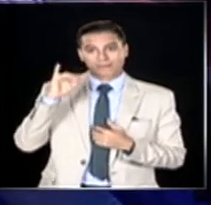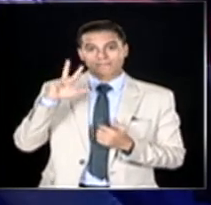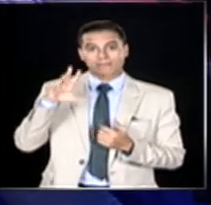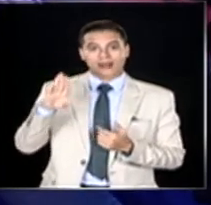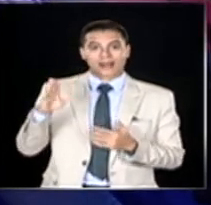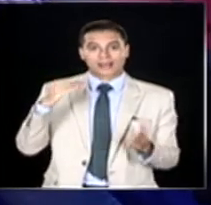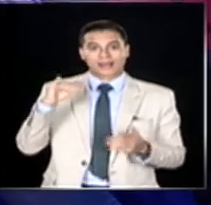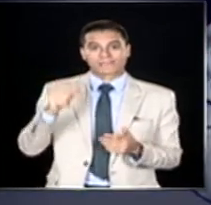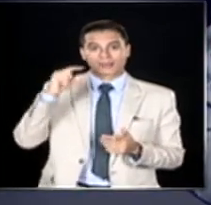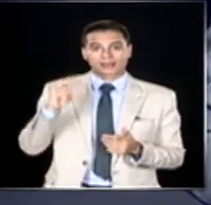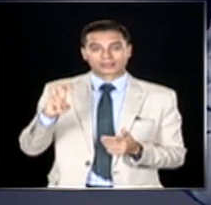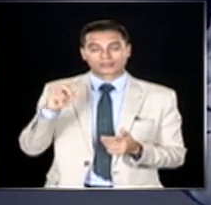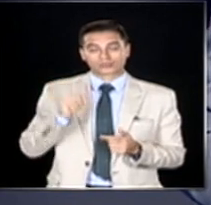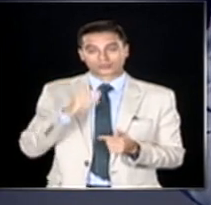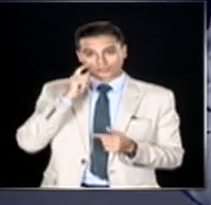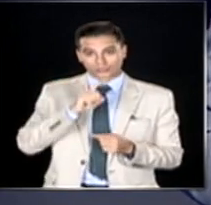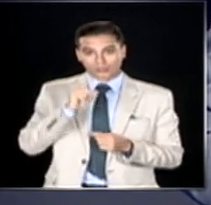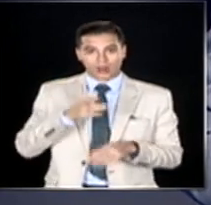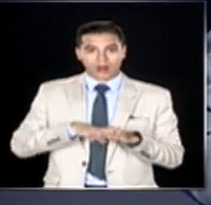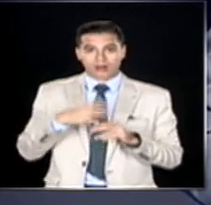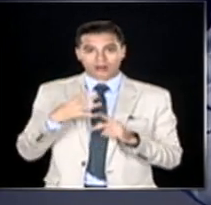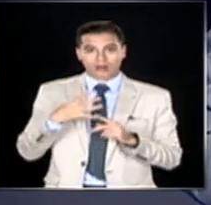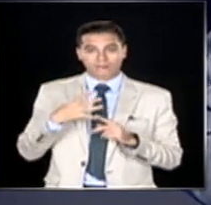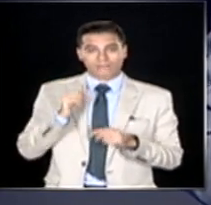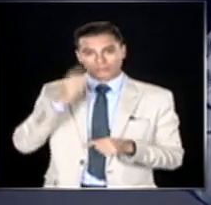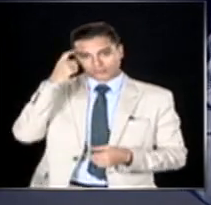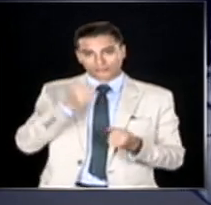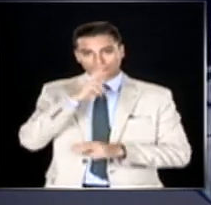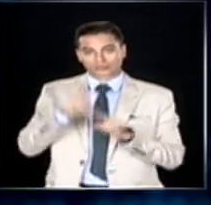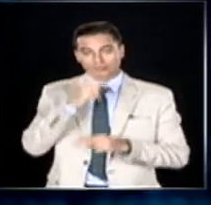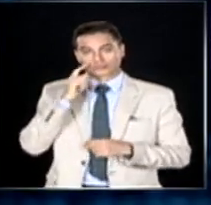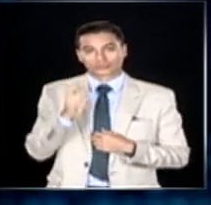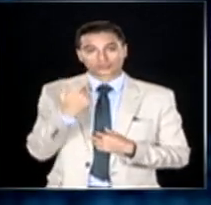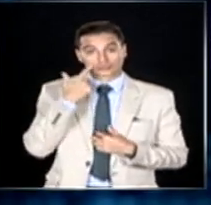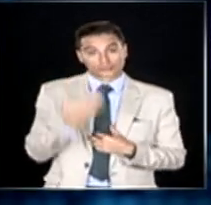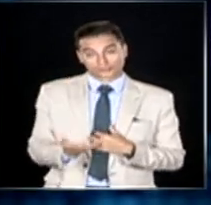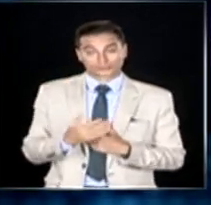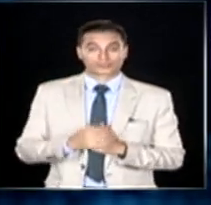ملك حمادة. ودلوقتي مع الفقرة الرابعة، فقرة تحت الضغط.